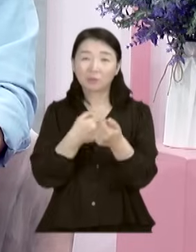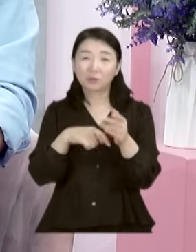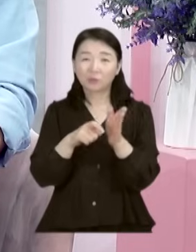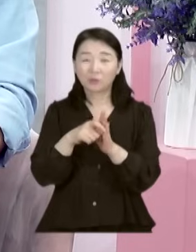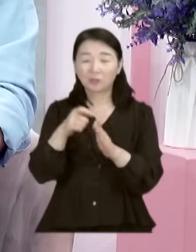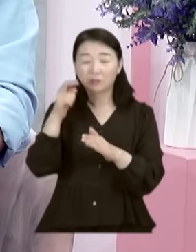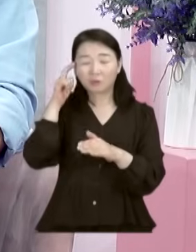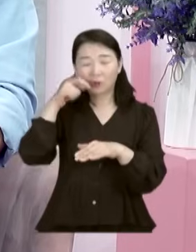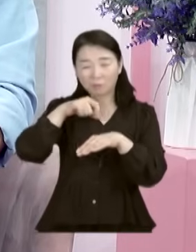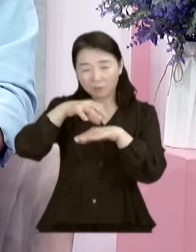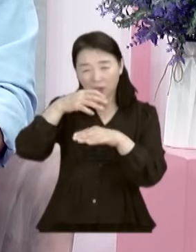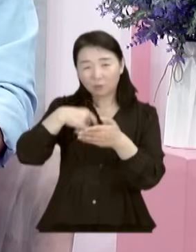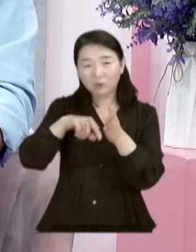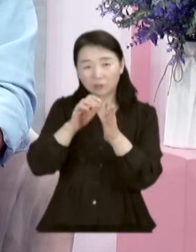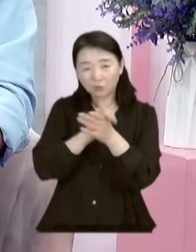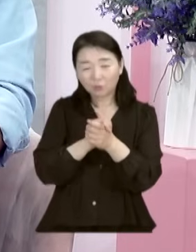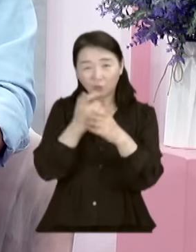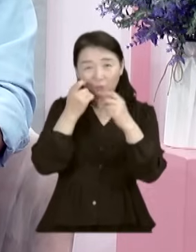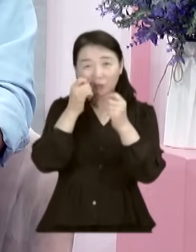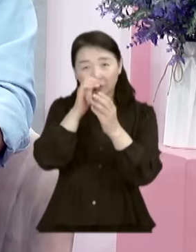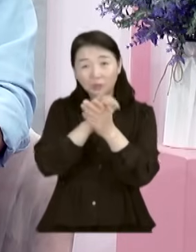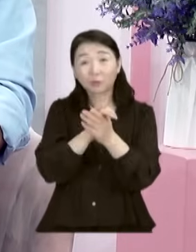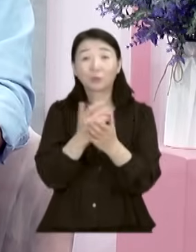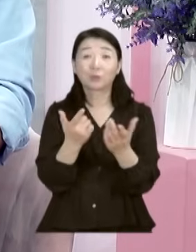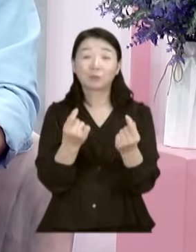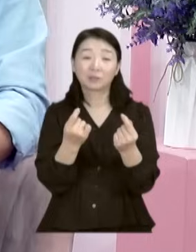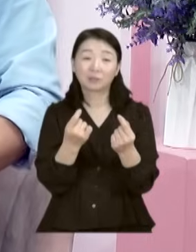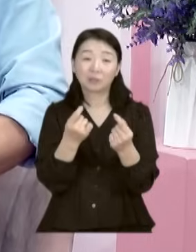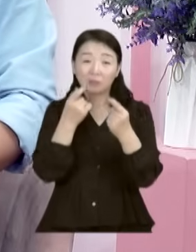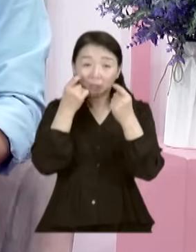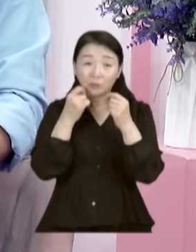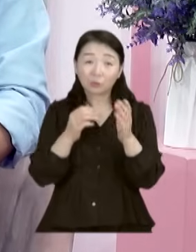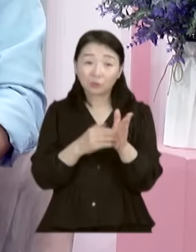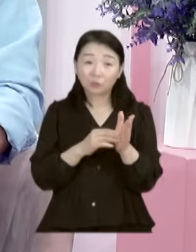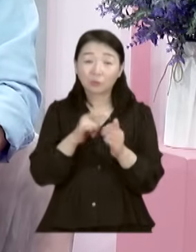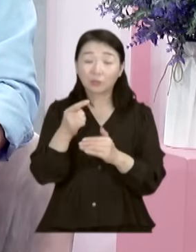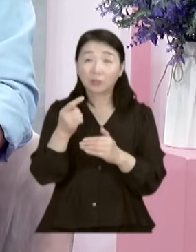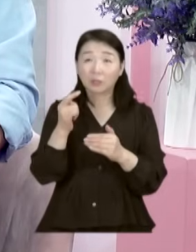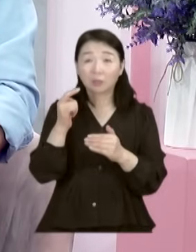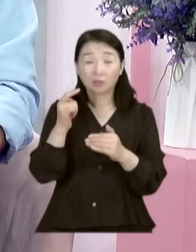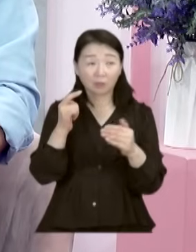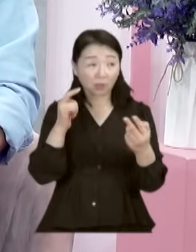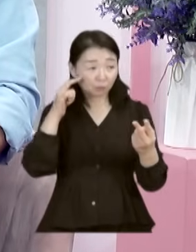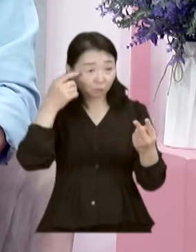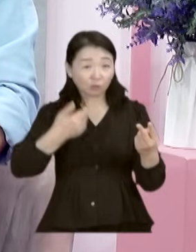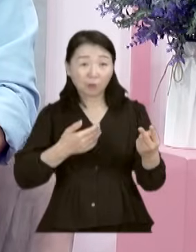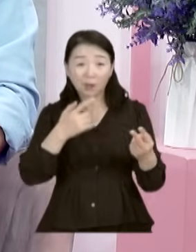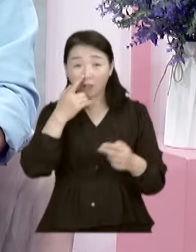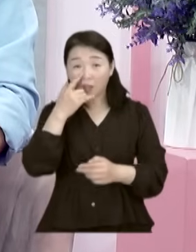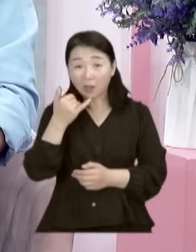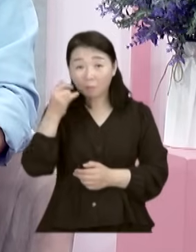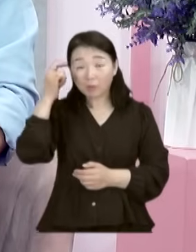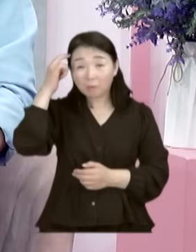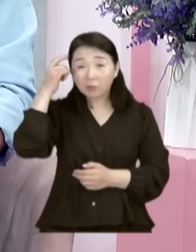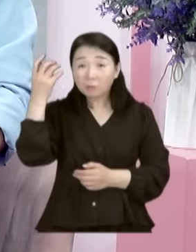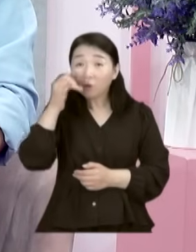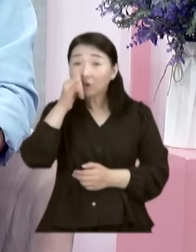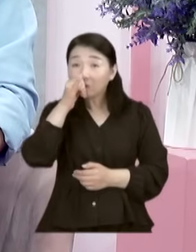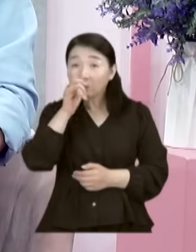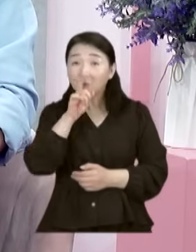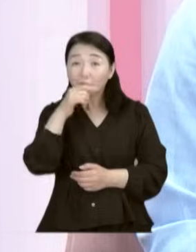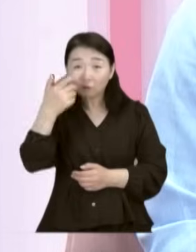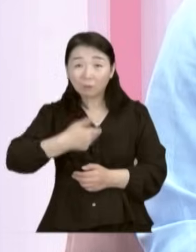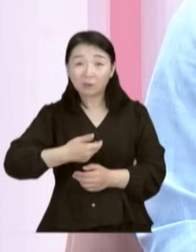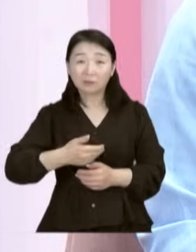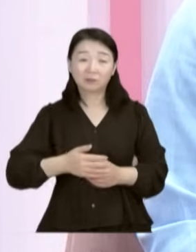남편 종양 위에서 놓고 이제 기도를 막 한참 하면서 제가 막 울면서 기도를 한 거죠 기도가 다 끝났는데 아이들이 물어보더라고요 아빠